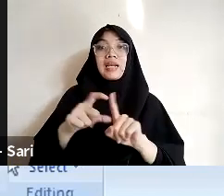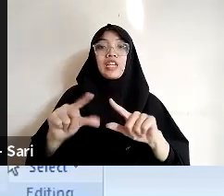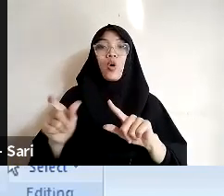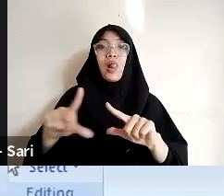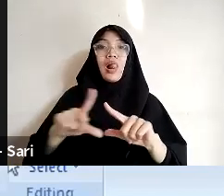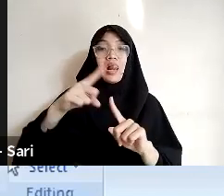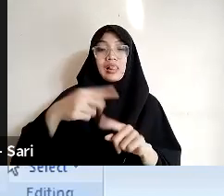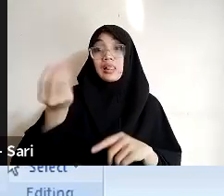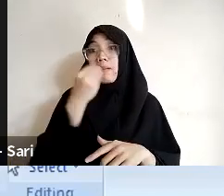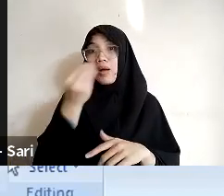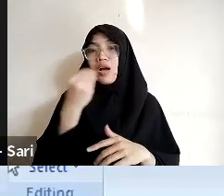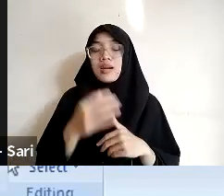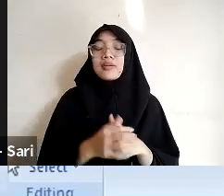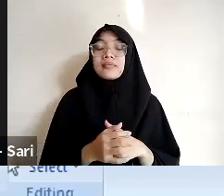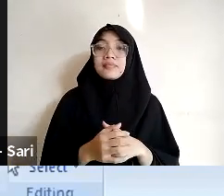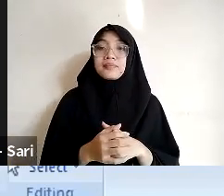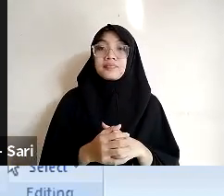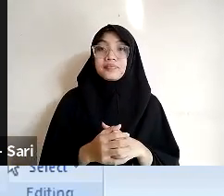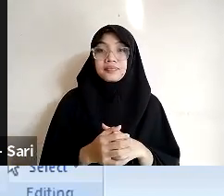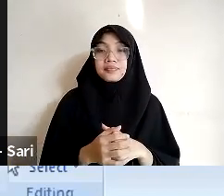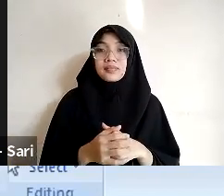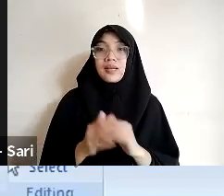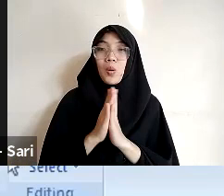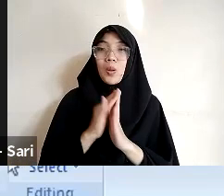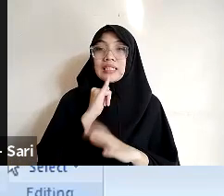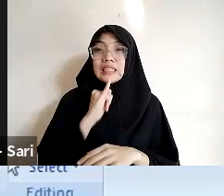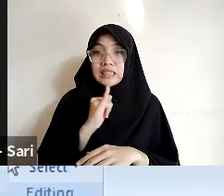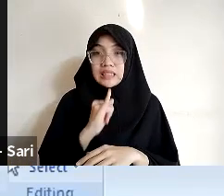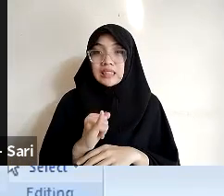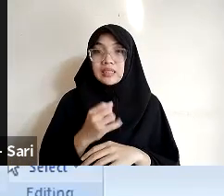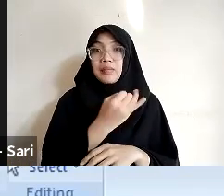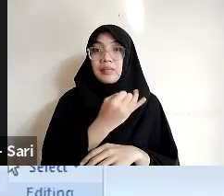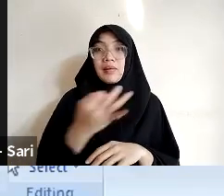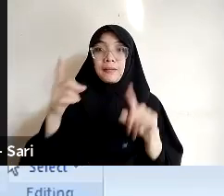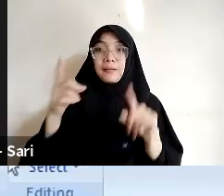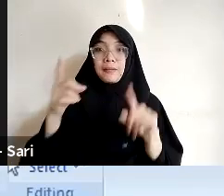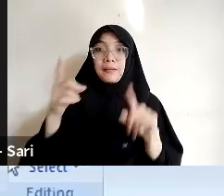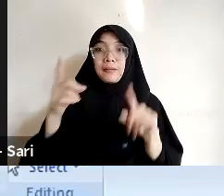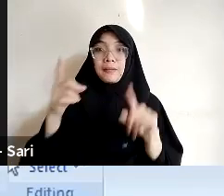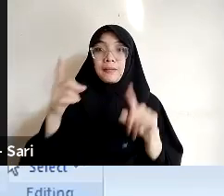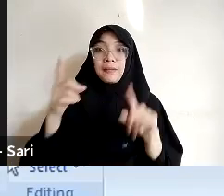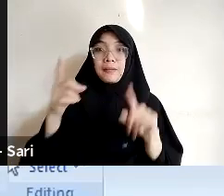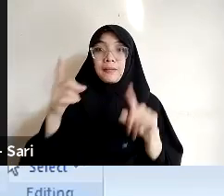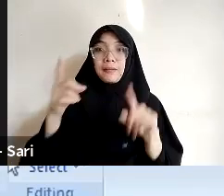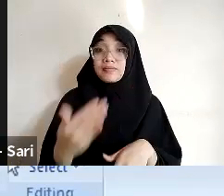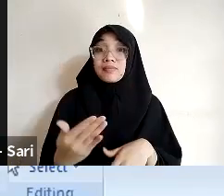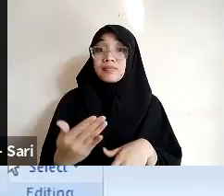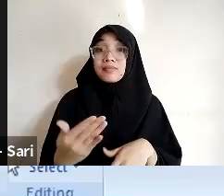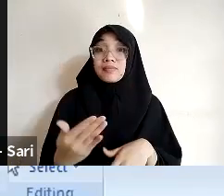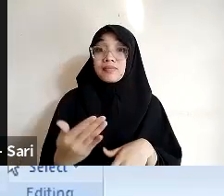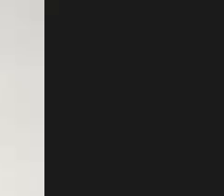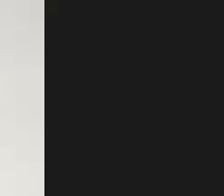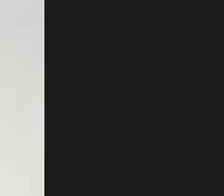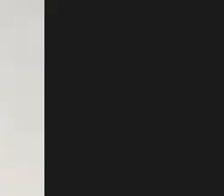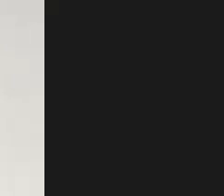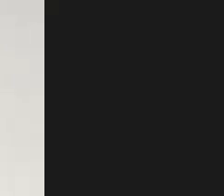yang memang sudah saya mohon izin untuk ambil beberapa gambarnya. Kurang lebihnya mohon maaf, sampai di sini.